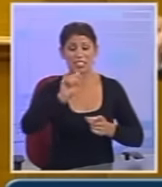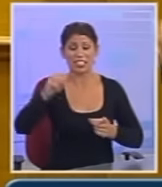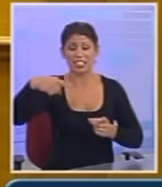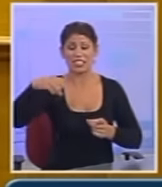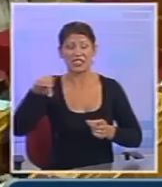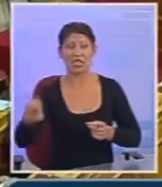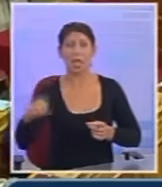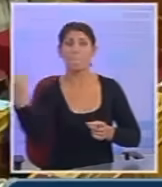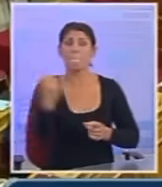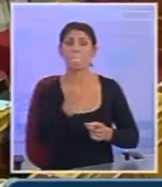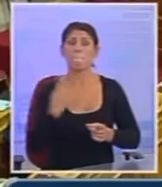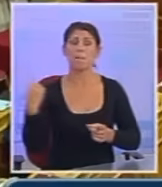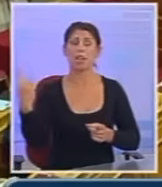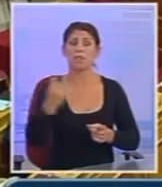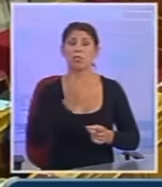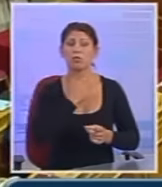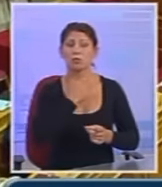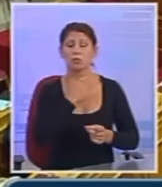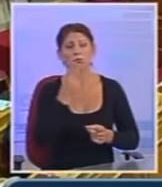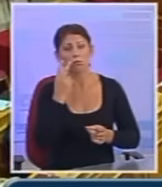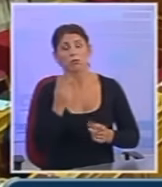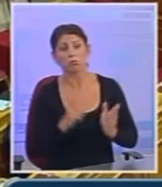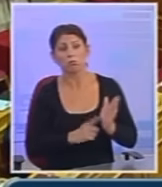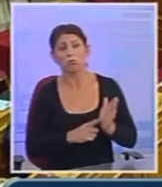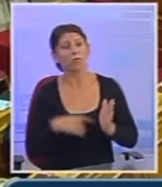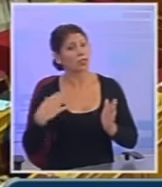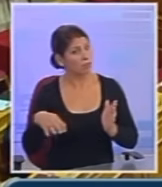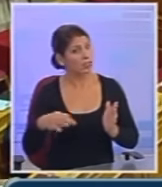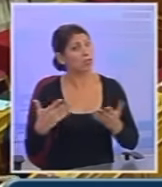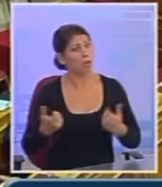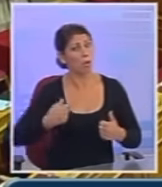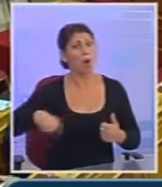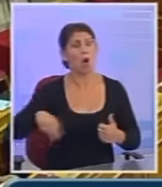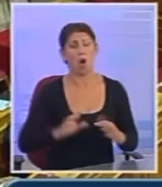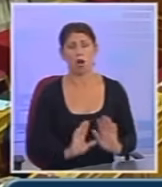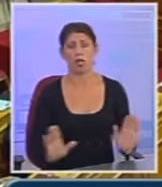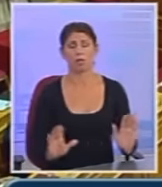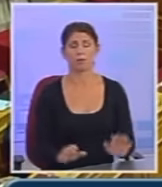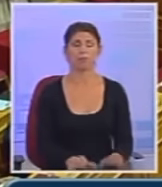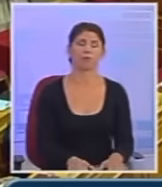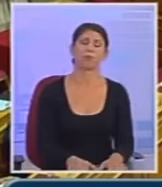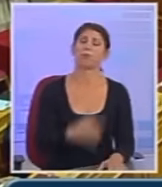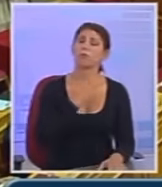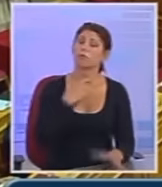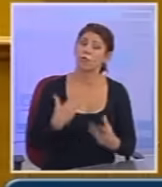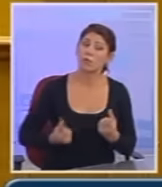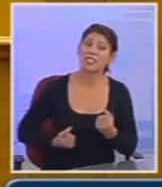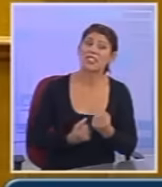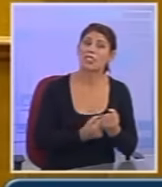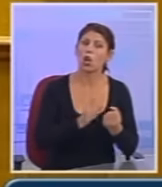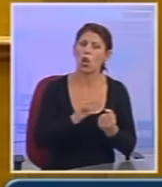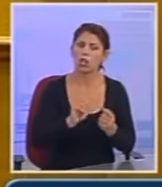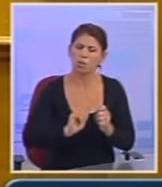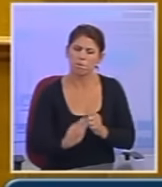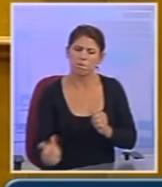περιβαλλοντικές ανάγκες, οι οποίες πρέπει σαφώς με την ευαισθησία που έχουμε όλοι. Χρειάζεται λοιπόν να υπάρχει στήριξη και όχι υπονόμευση